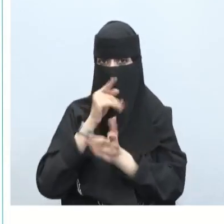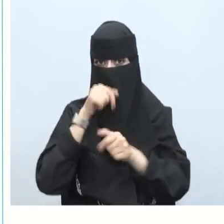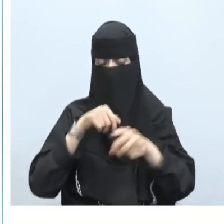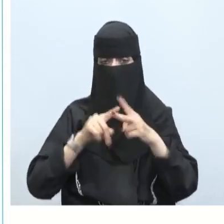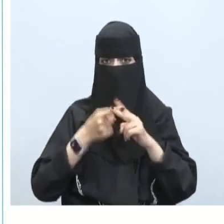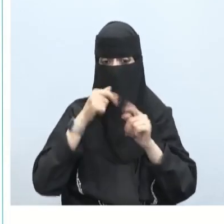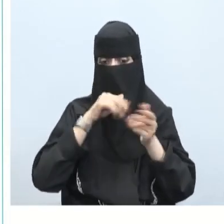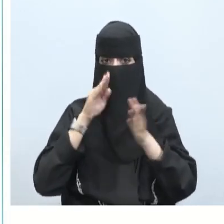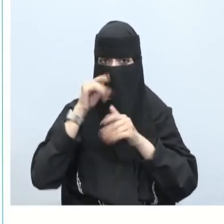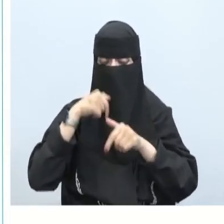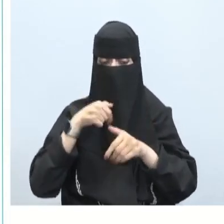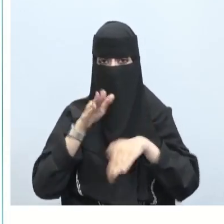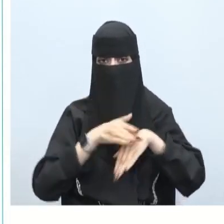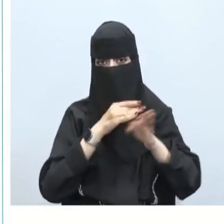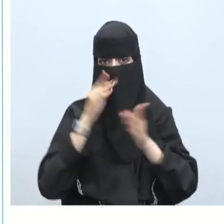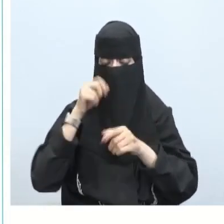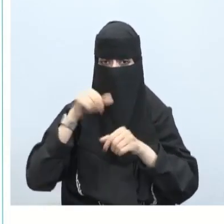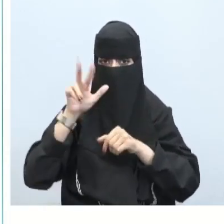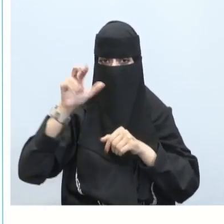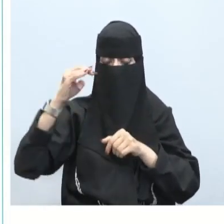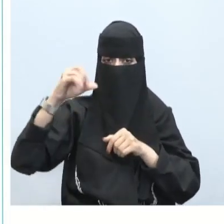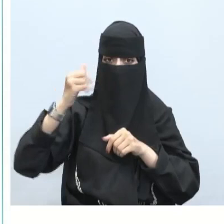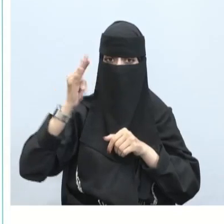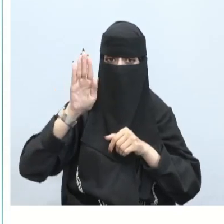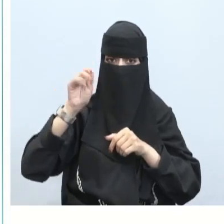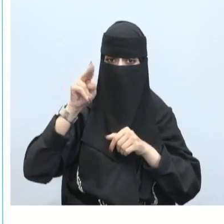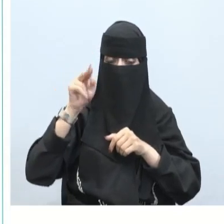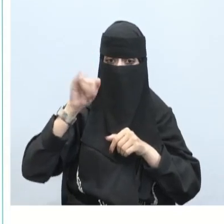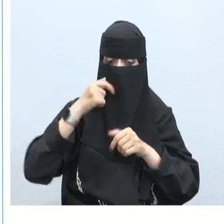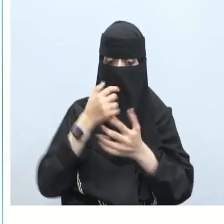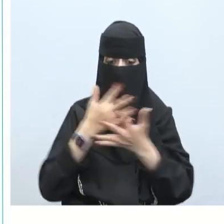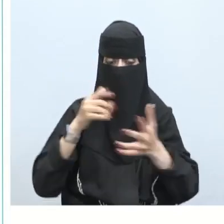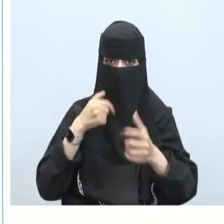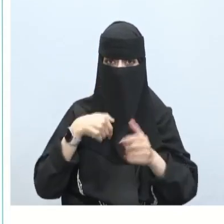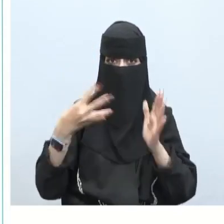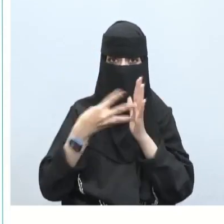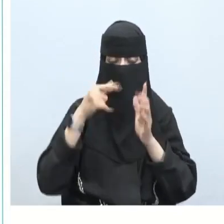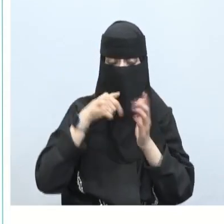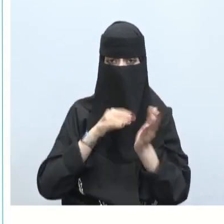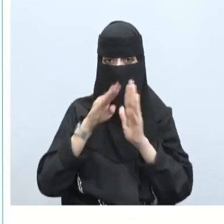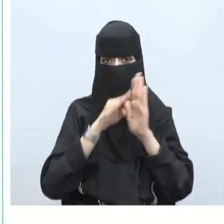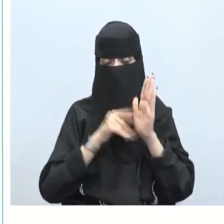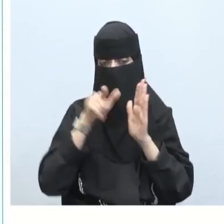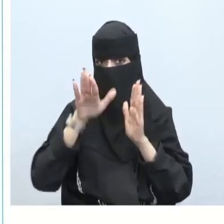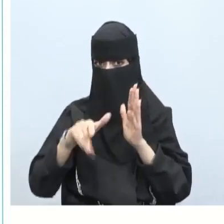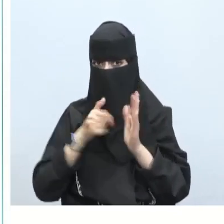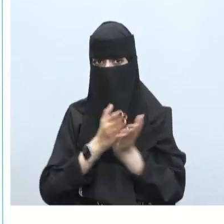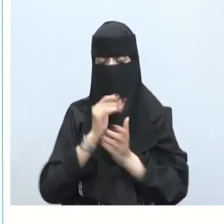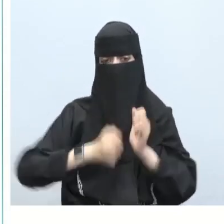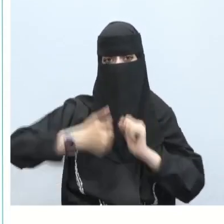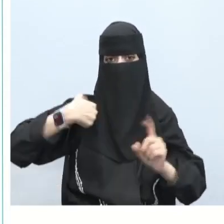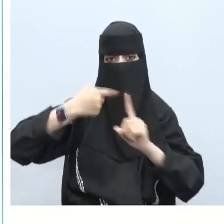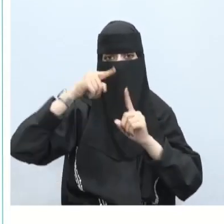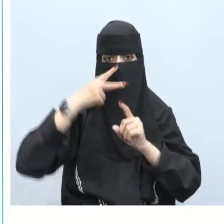الصناعات والخدمات اللوجستيه وايضا هنالك كثير من الجامعات نهجت هذا النهج وتحقيقا